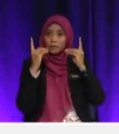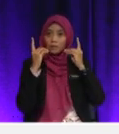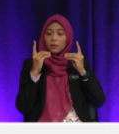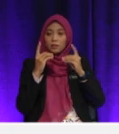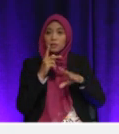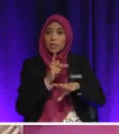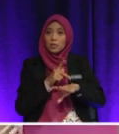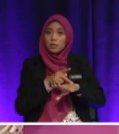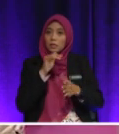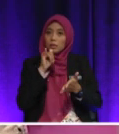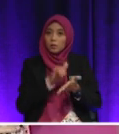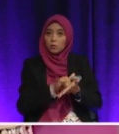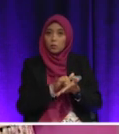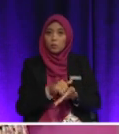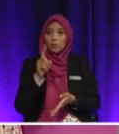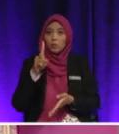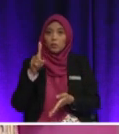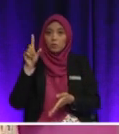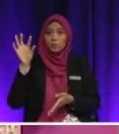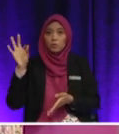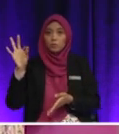itu ya ketika tahun 1950